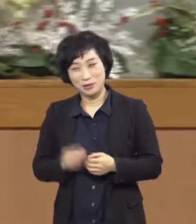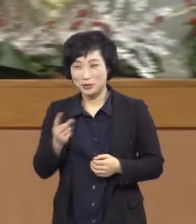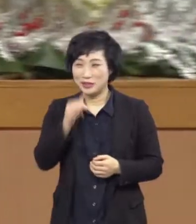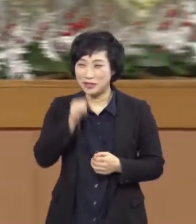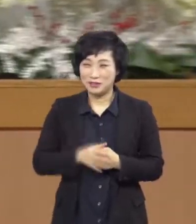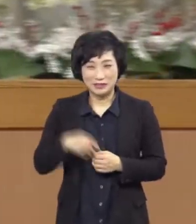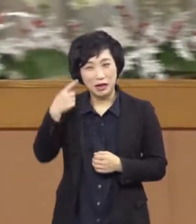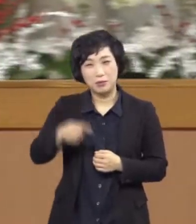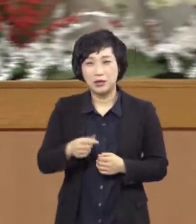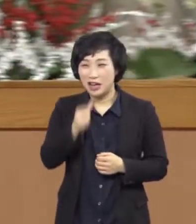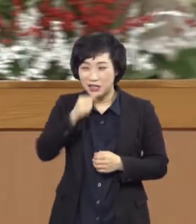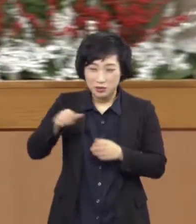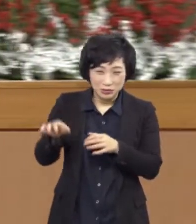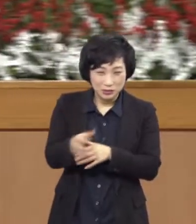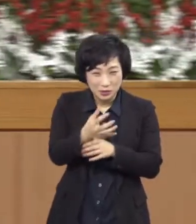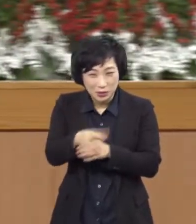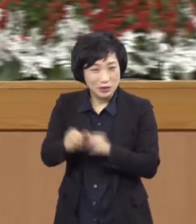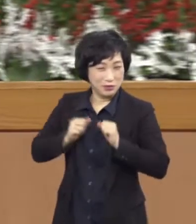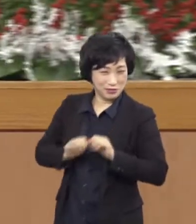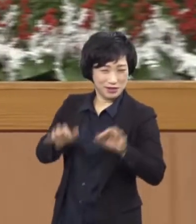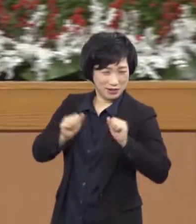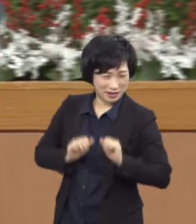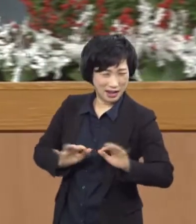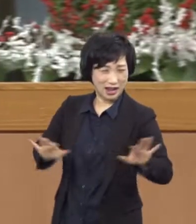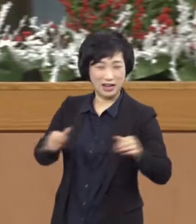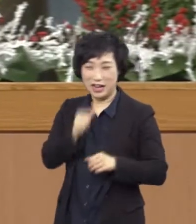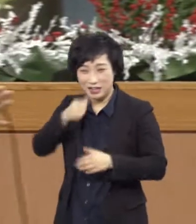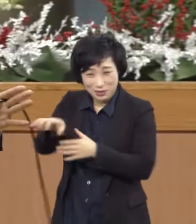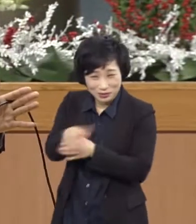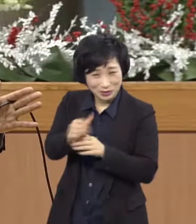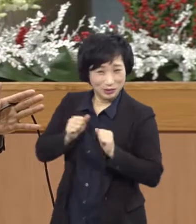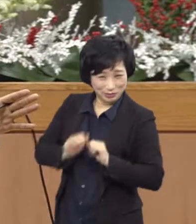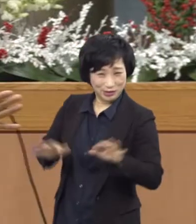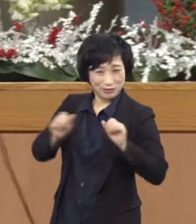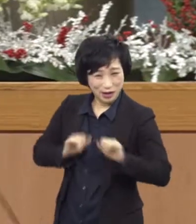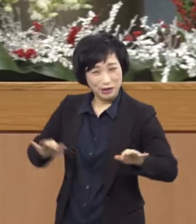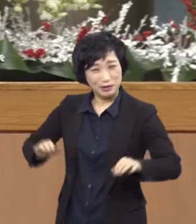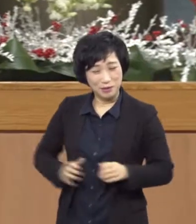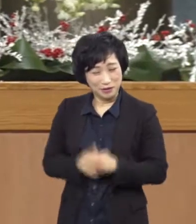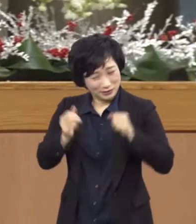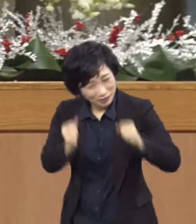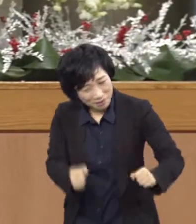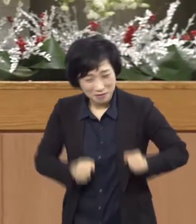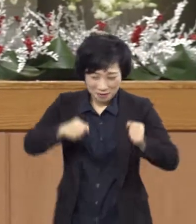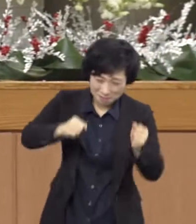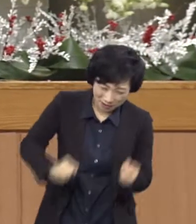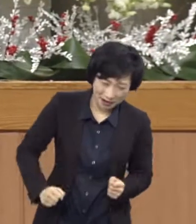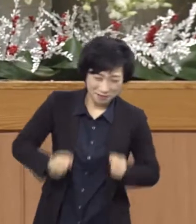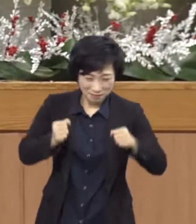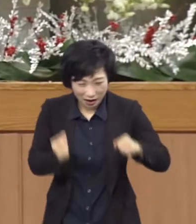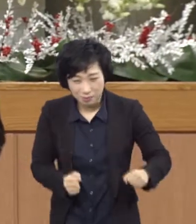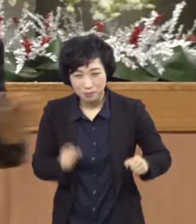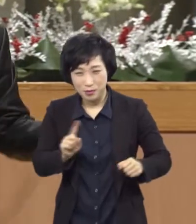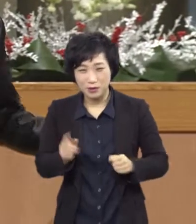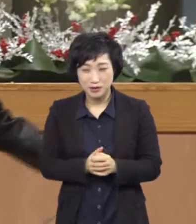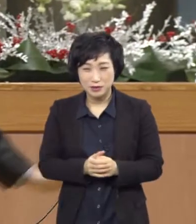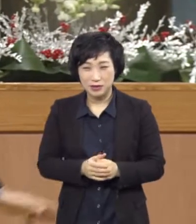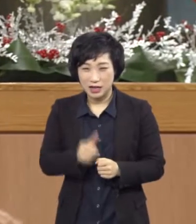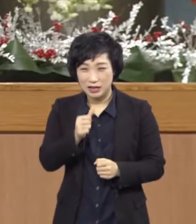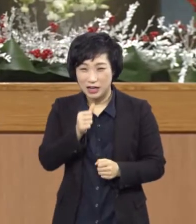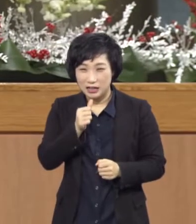종소리 울려라. 종소리 울려. 우리 썰매 빨리 달려. 종소리